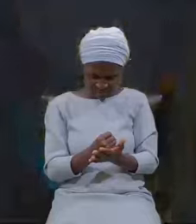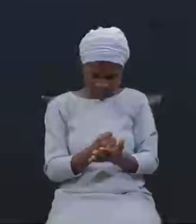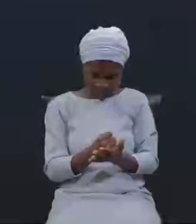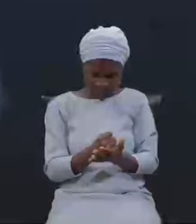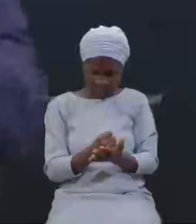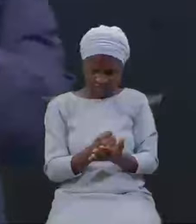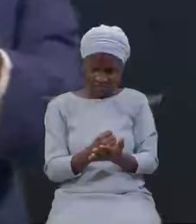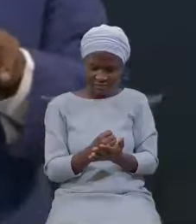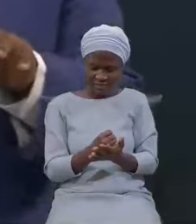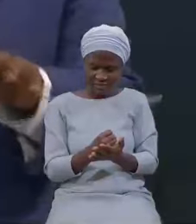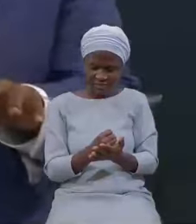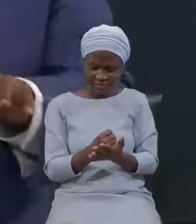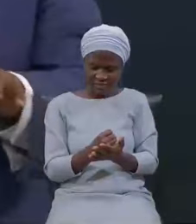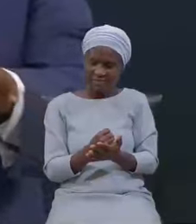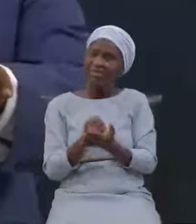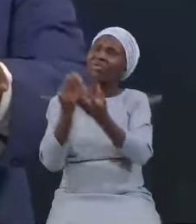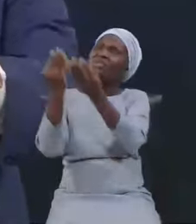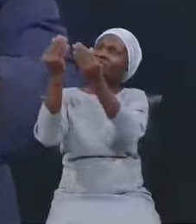Donne-leur ton salut.